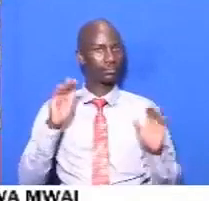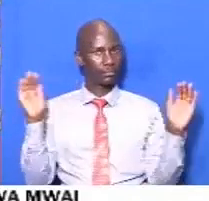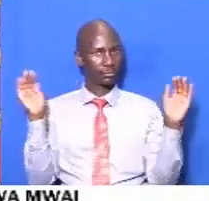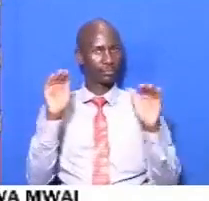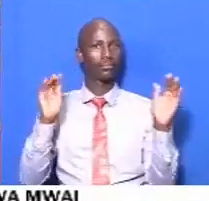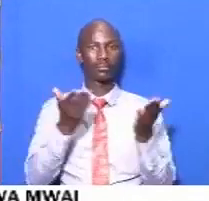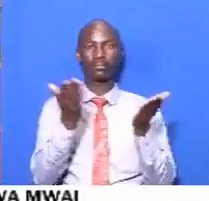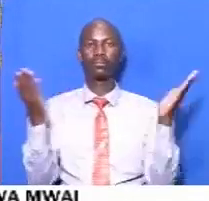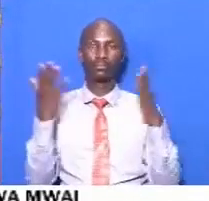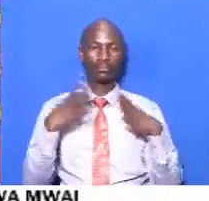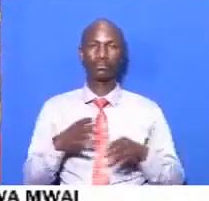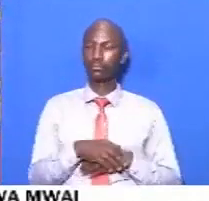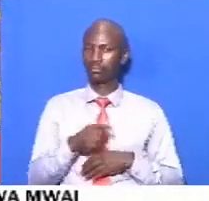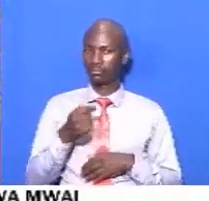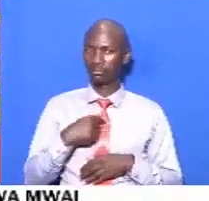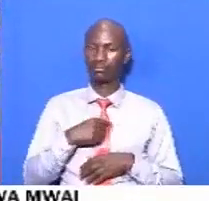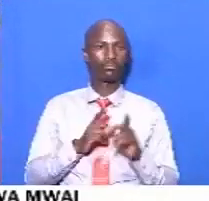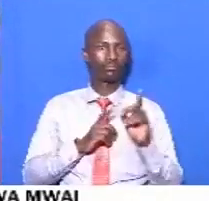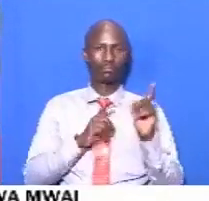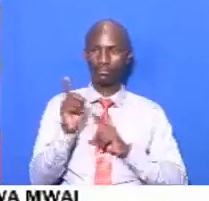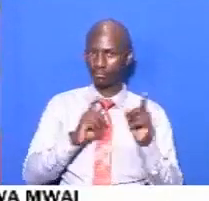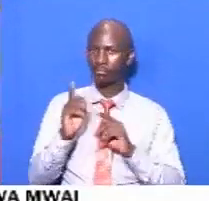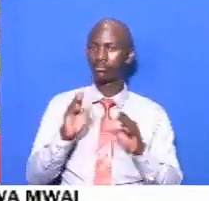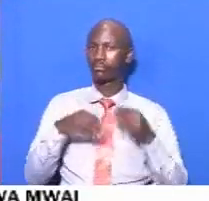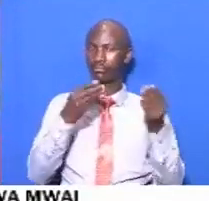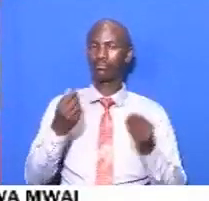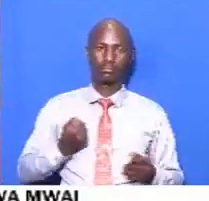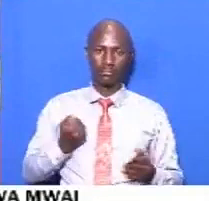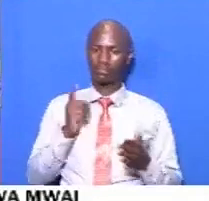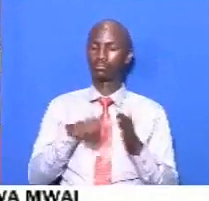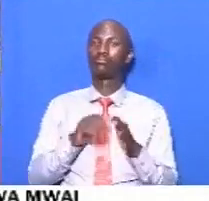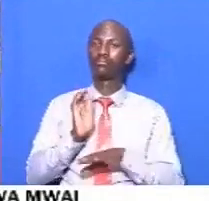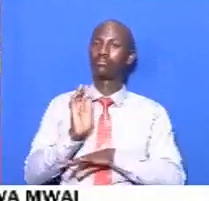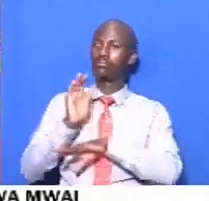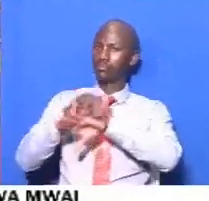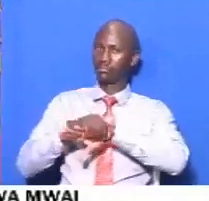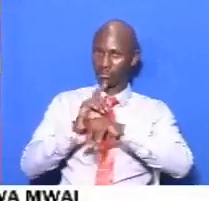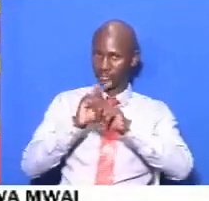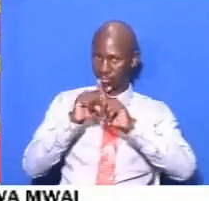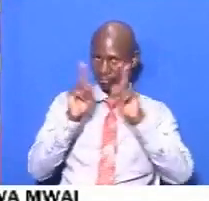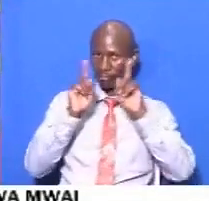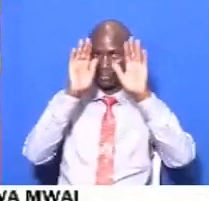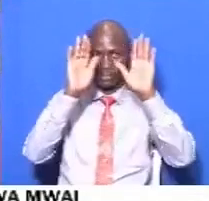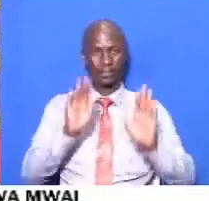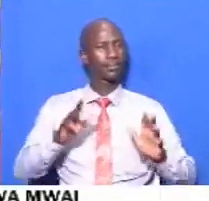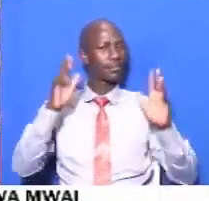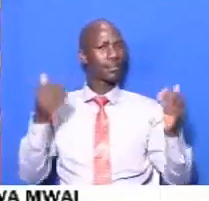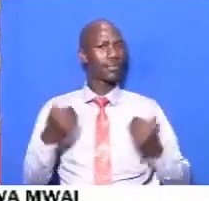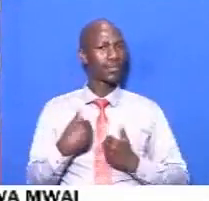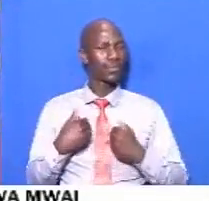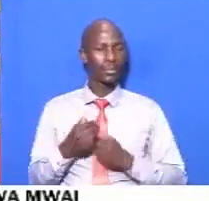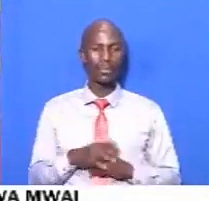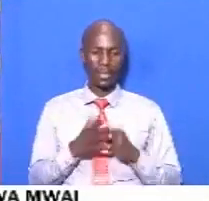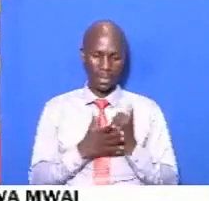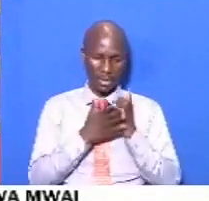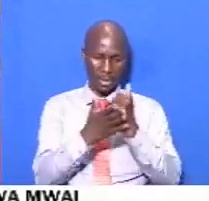andu maito nene the 20 tambo ka ndinenga yetu maito totaulo lakini ngwa na beba tamunene muno